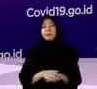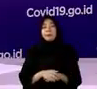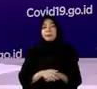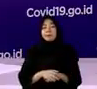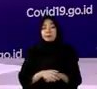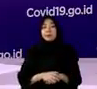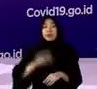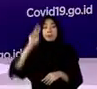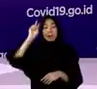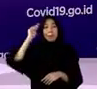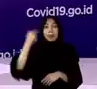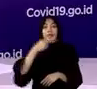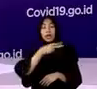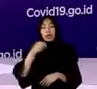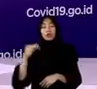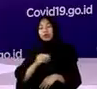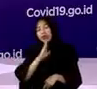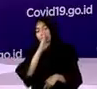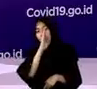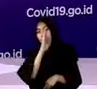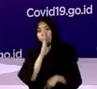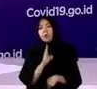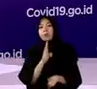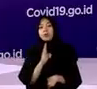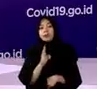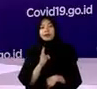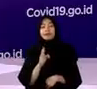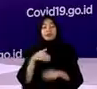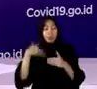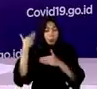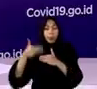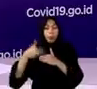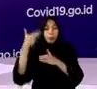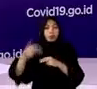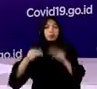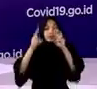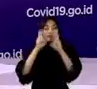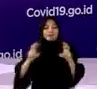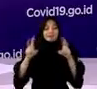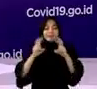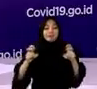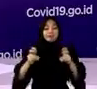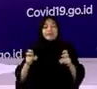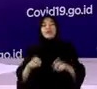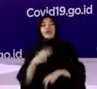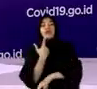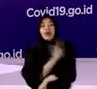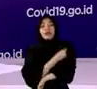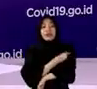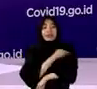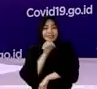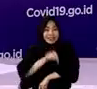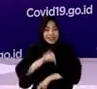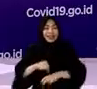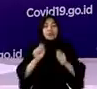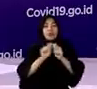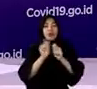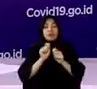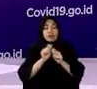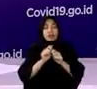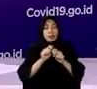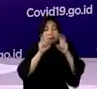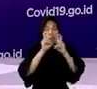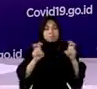Pemerintah Indonesia berkomitmen untuk terus melakukan penelitian untuk meningkatkan kualitas vaksin yang ada saat ini. Selain